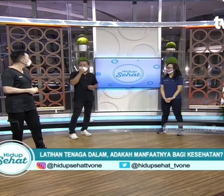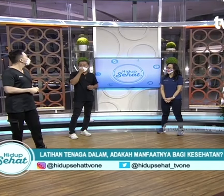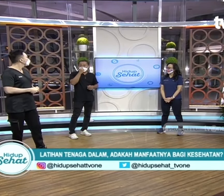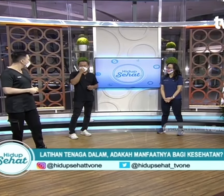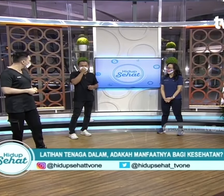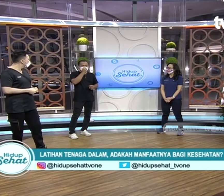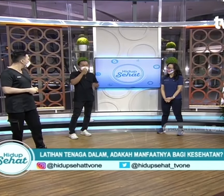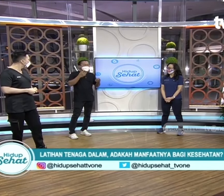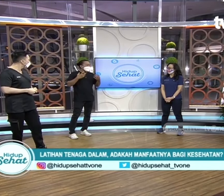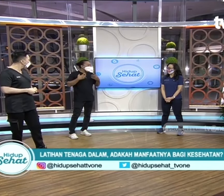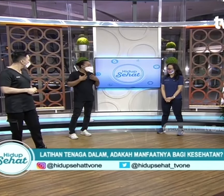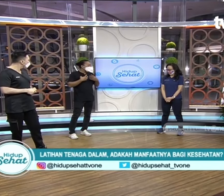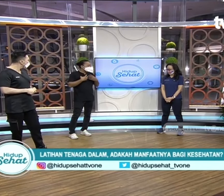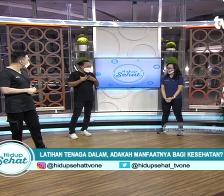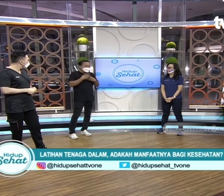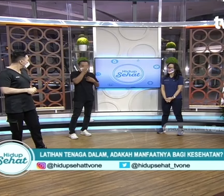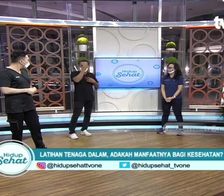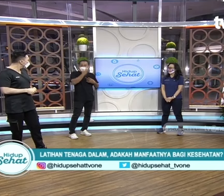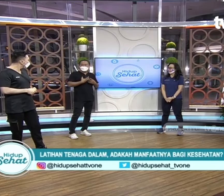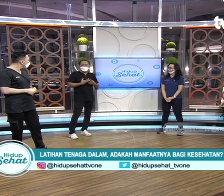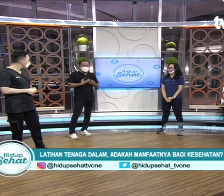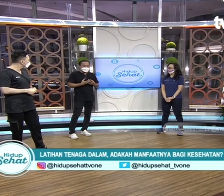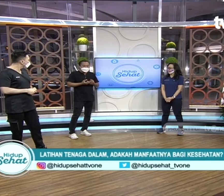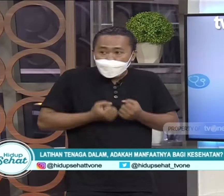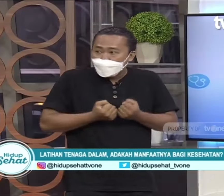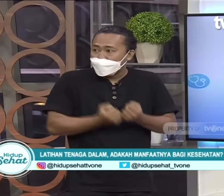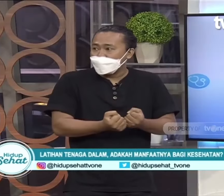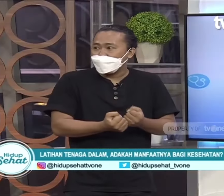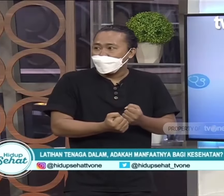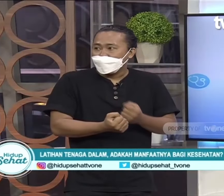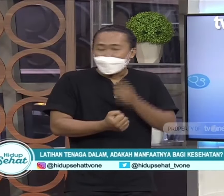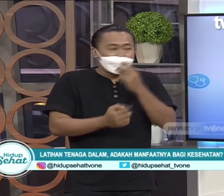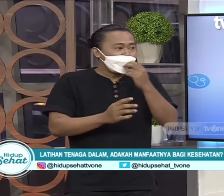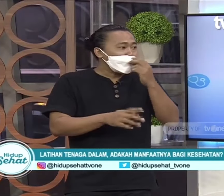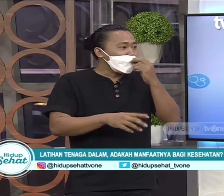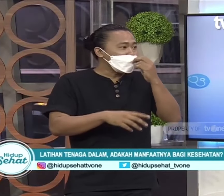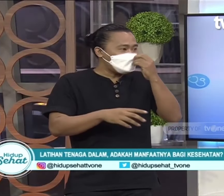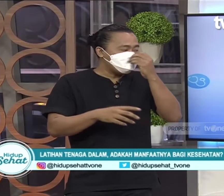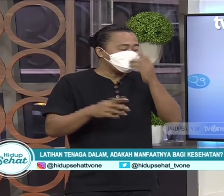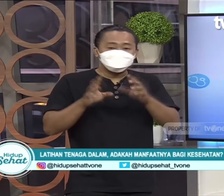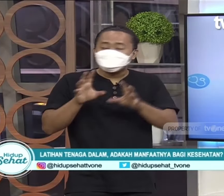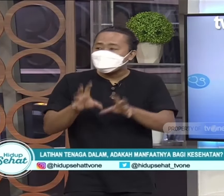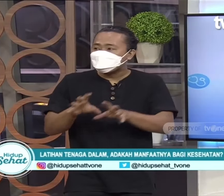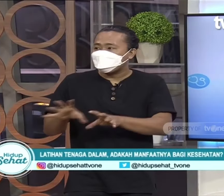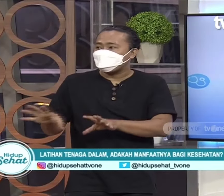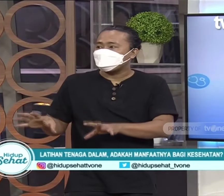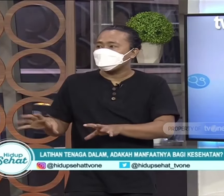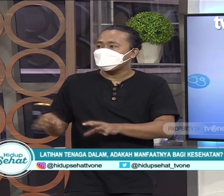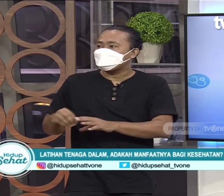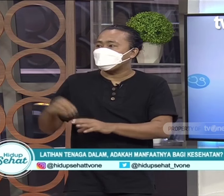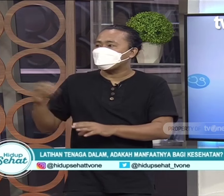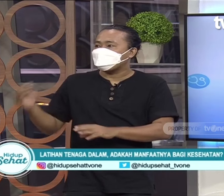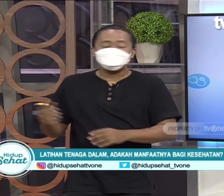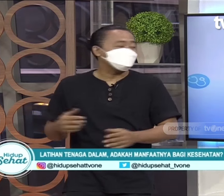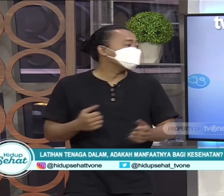mengalami ancaman dia hanya akan memfokuskan mensugesti dirinya untuk saya harus lari itu yang membuat hal yang sebenarnya secara wajar